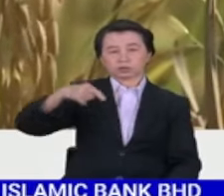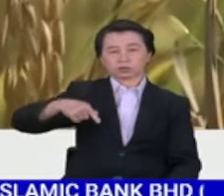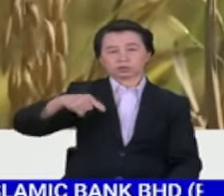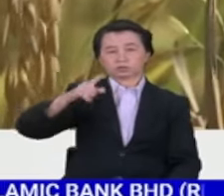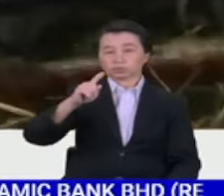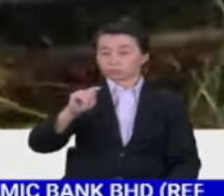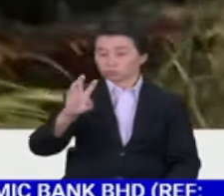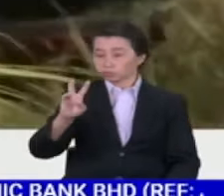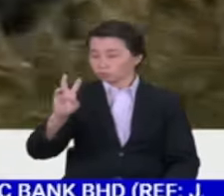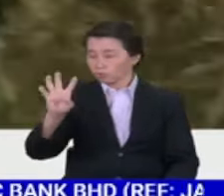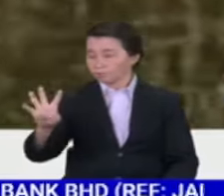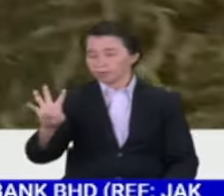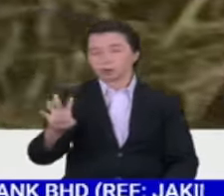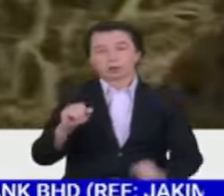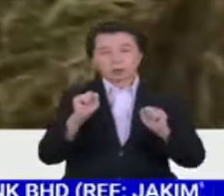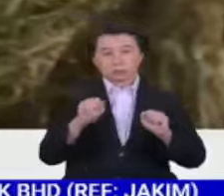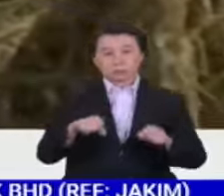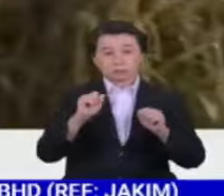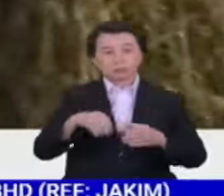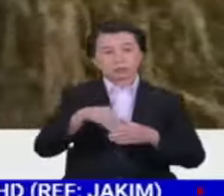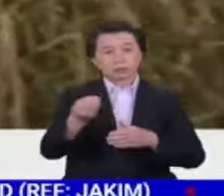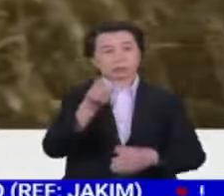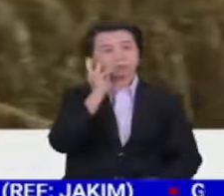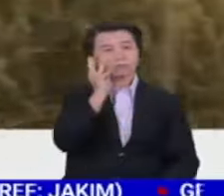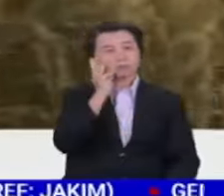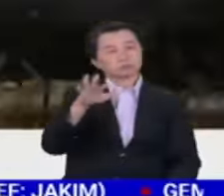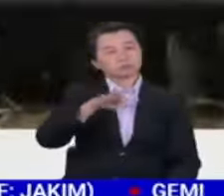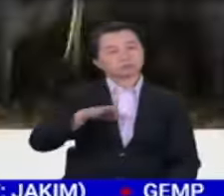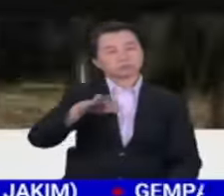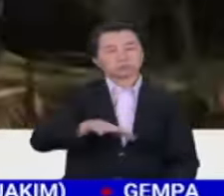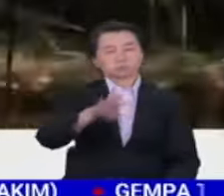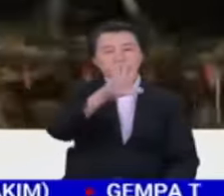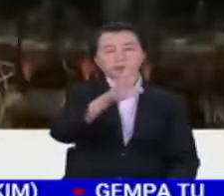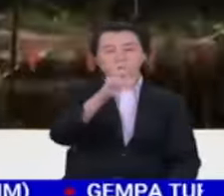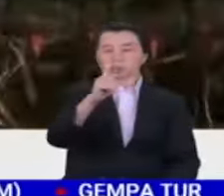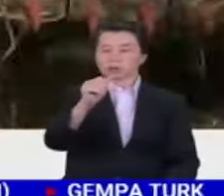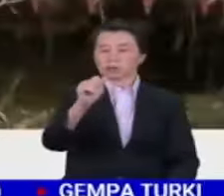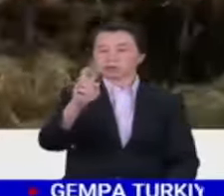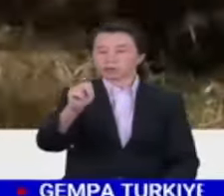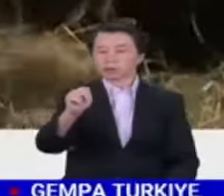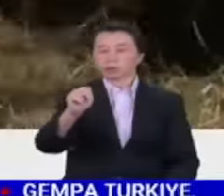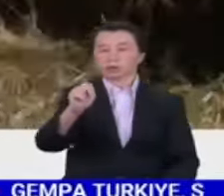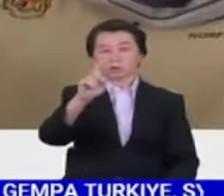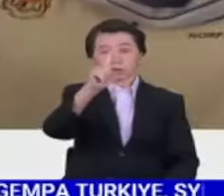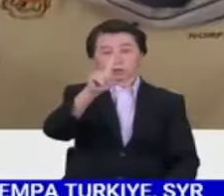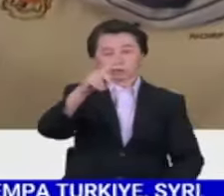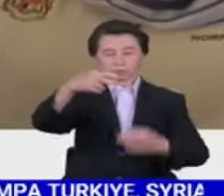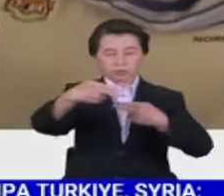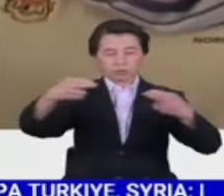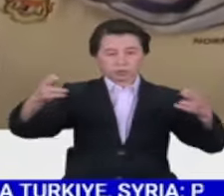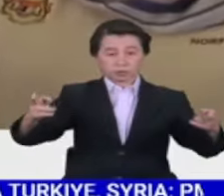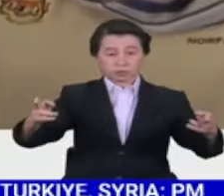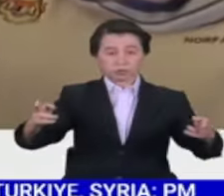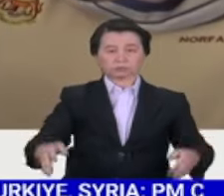74 berpotensi mengeluarkan purata hasil limatan Matrix per hektar